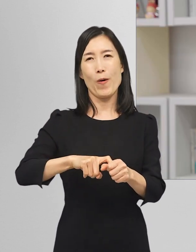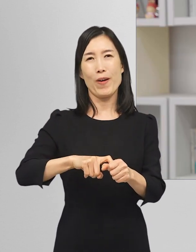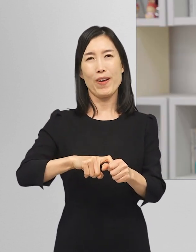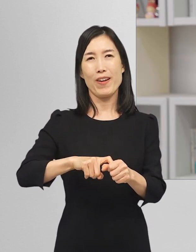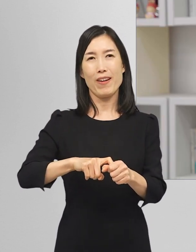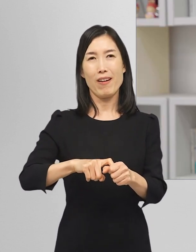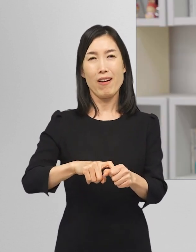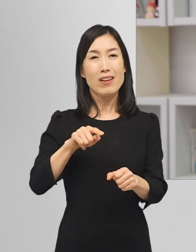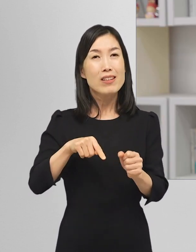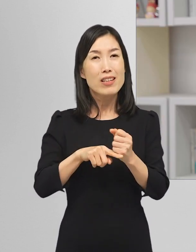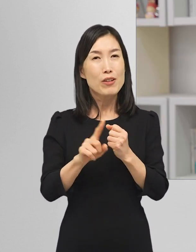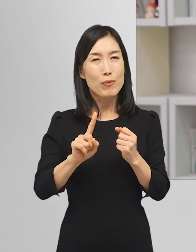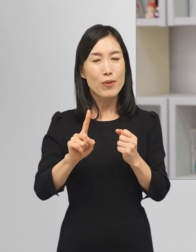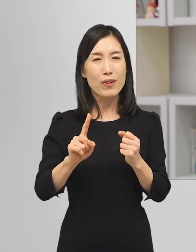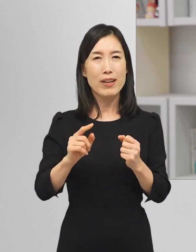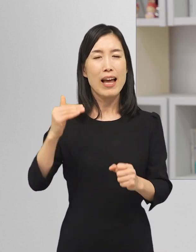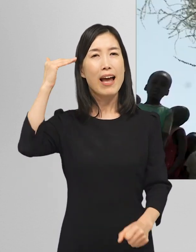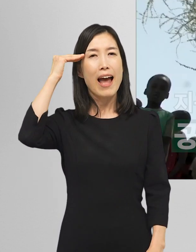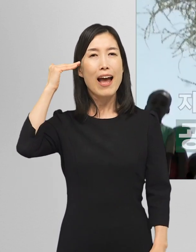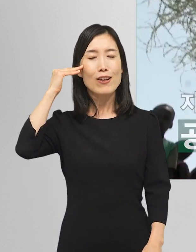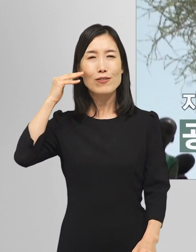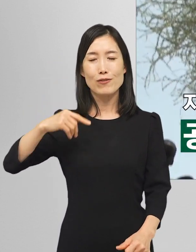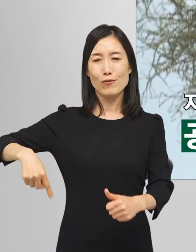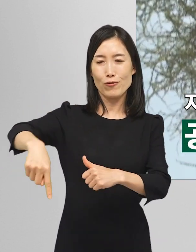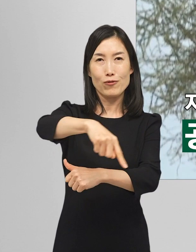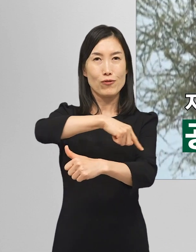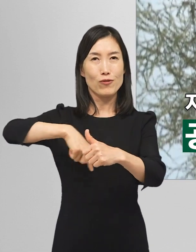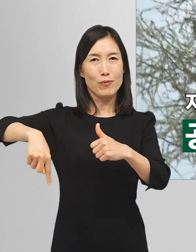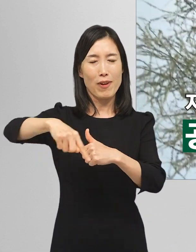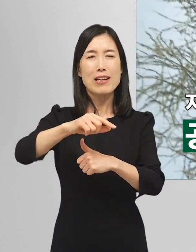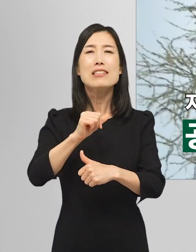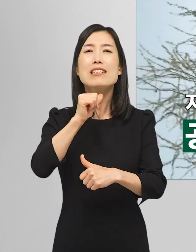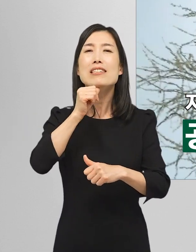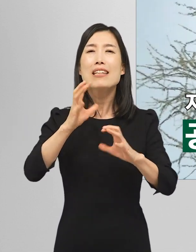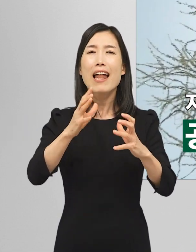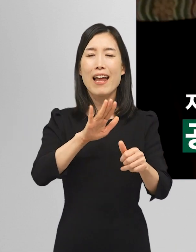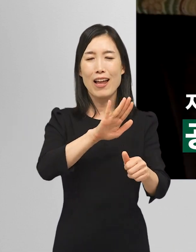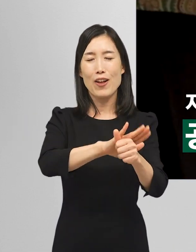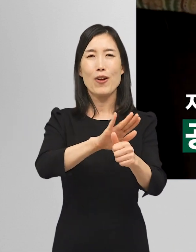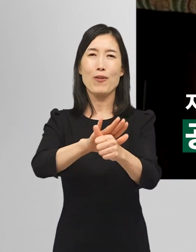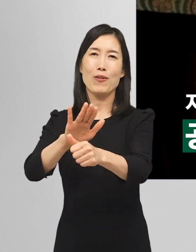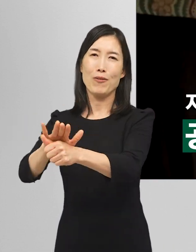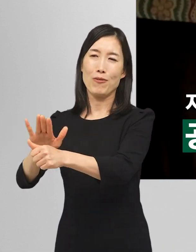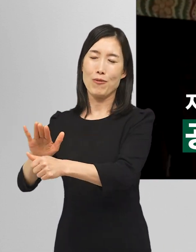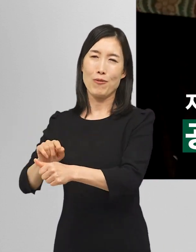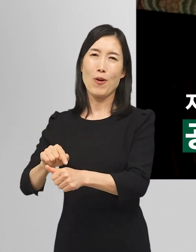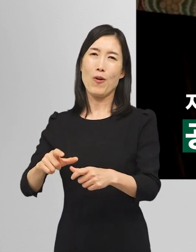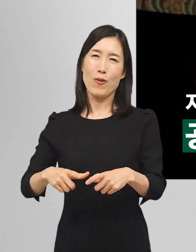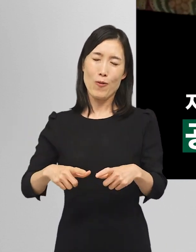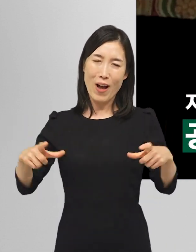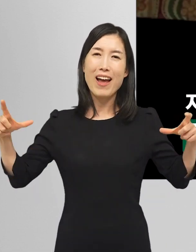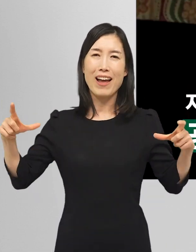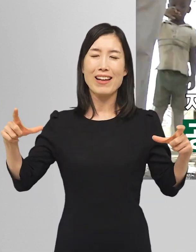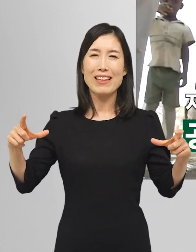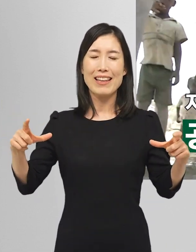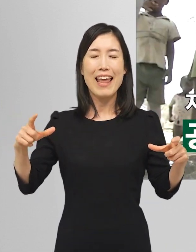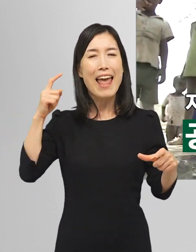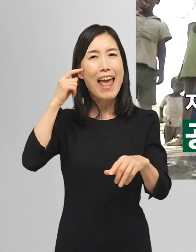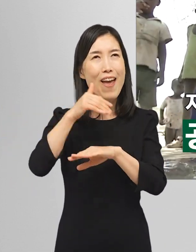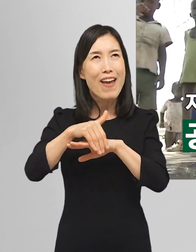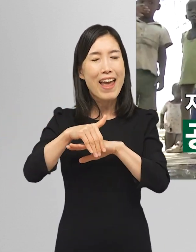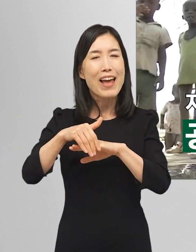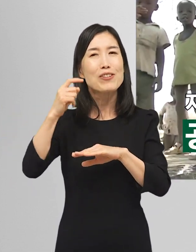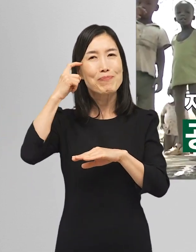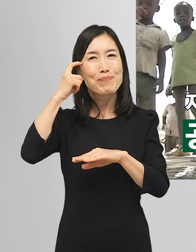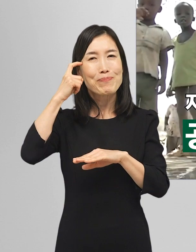글로벌 중추국가 실현을 위해서는 무엇보다도 이 가난한 나라, 우리 주변에 못 사는 나라를 도와주는 공적개발